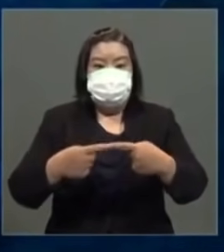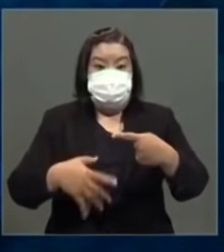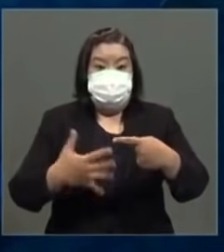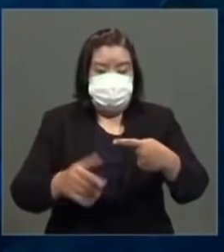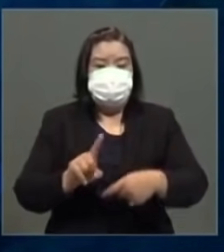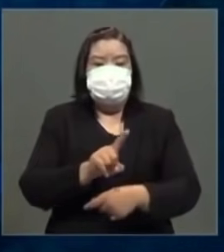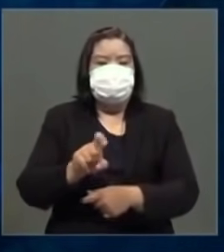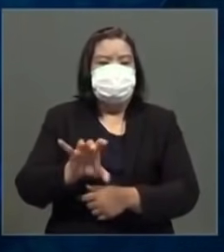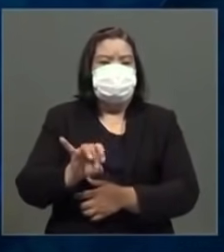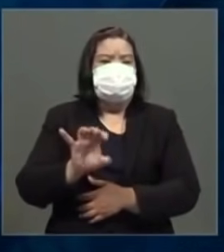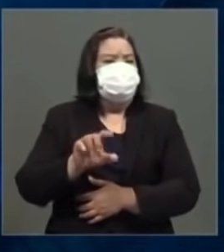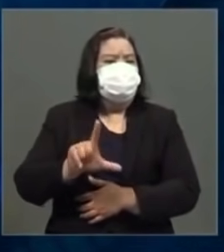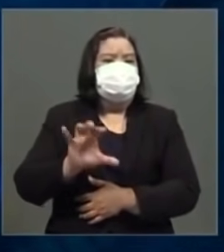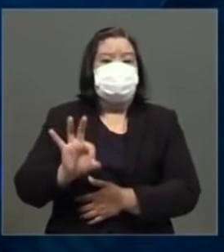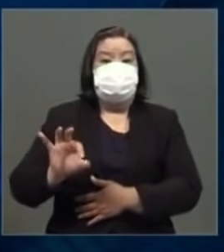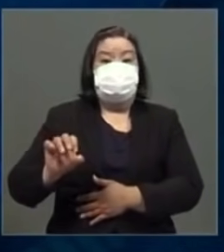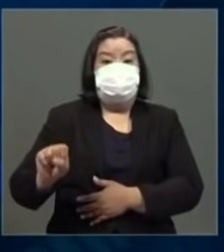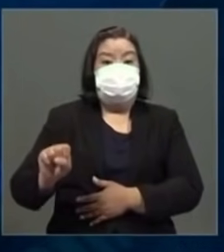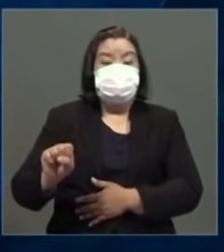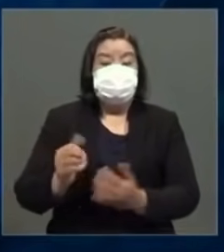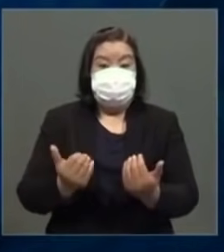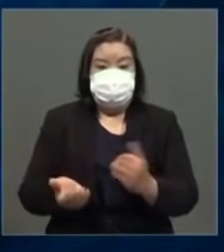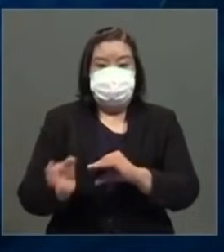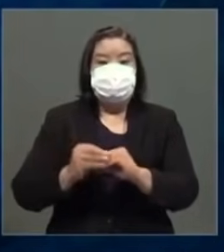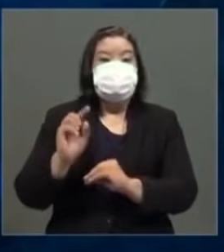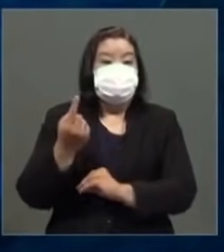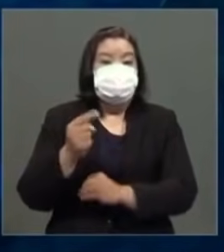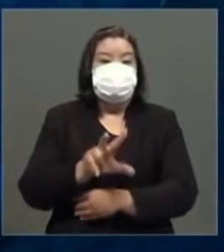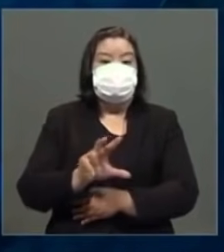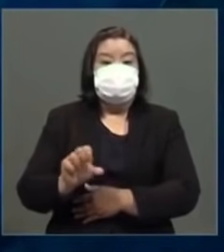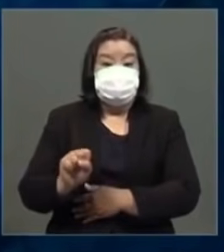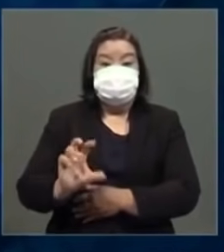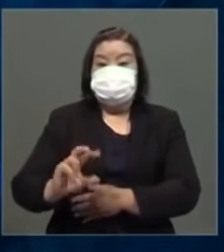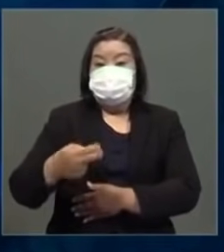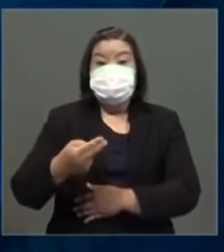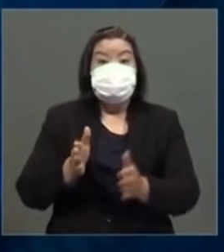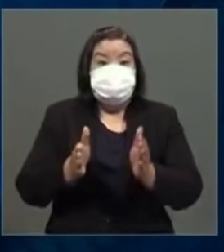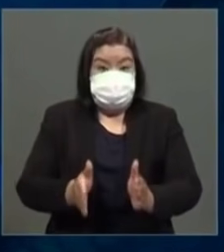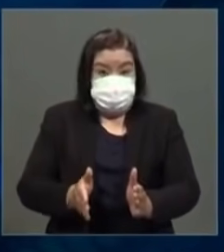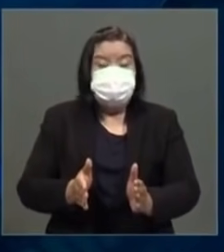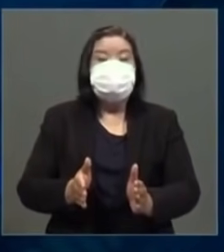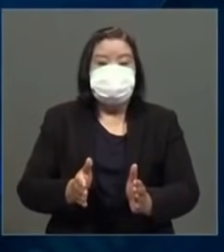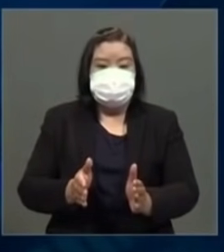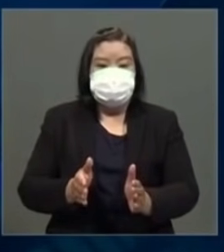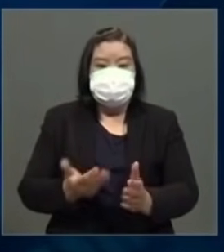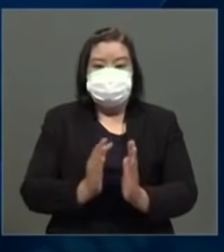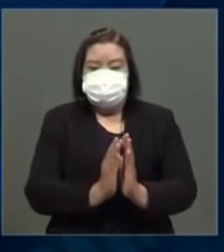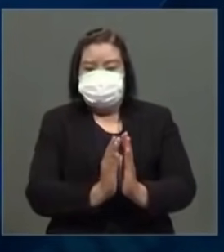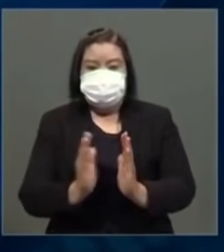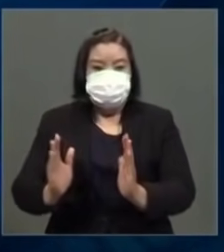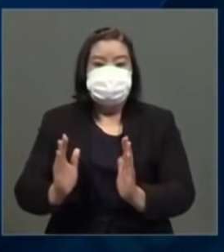184,900,000กว่านะครับแล้วก็เพิ่มขึ้น 330,000 กว่าคนนะครับกว่ารายในช่วงนี้แล้ว